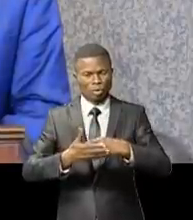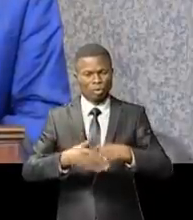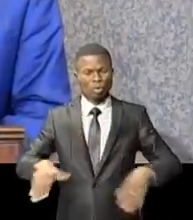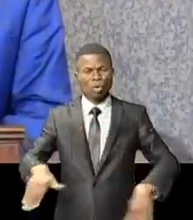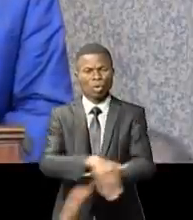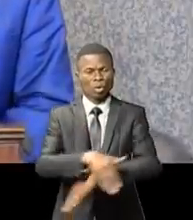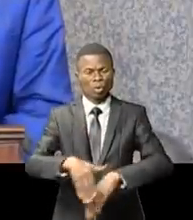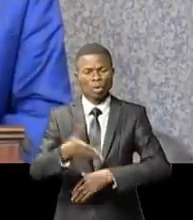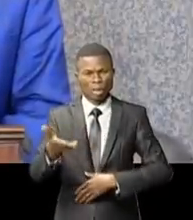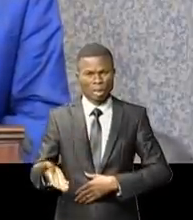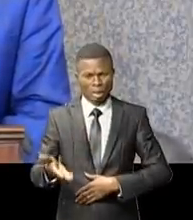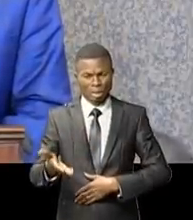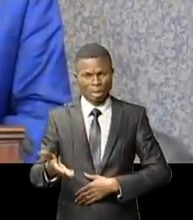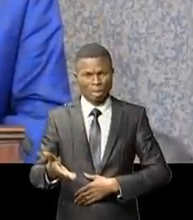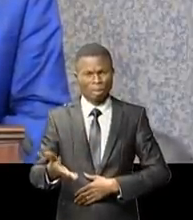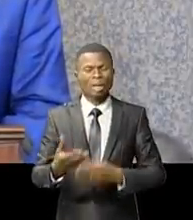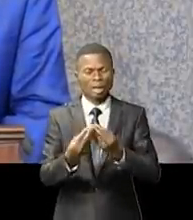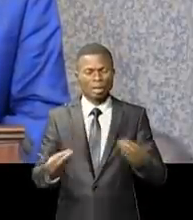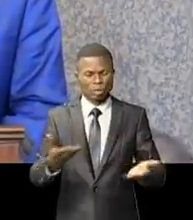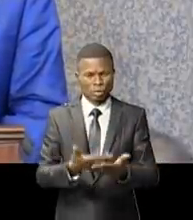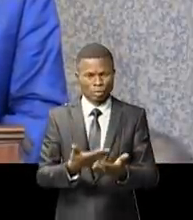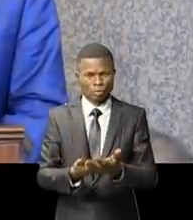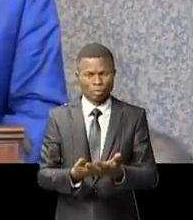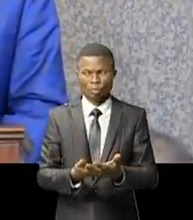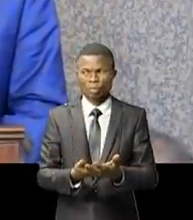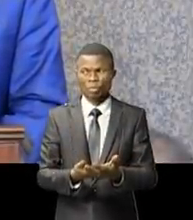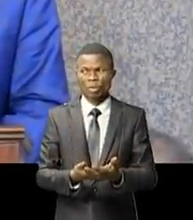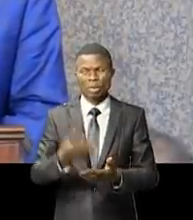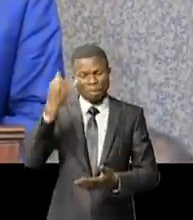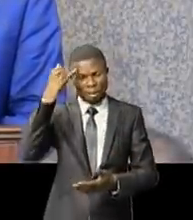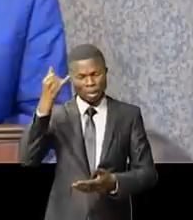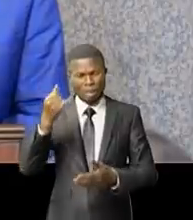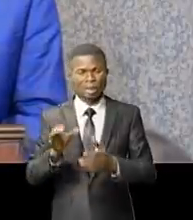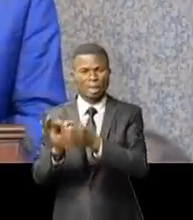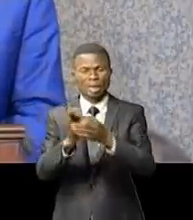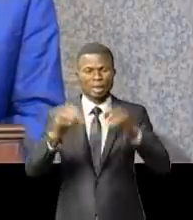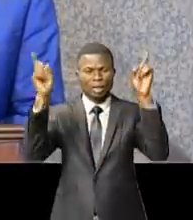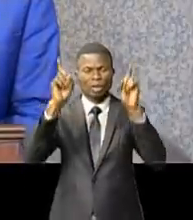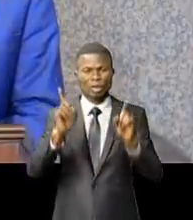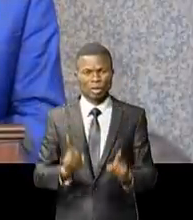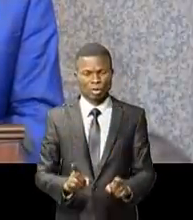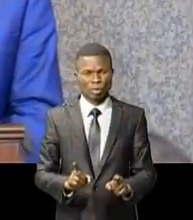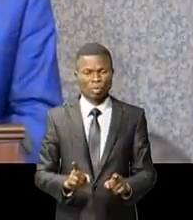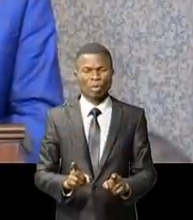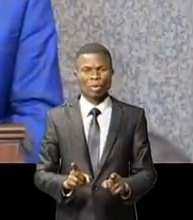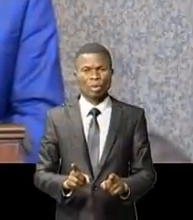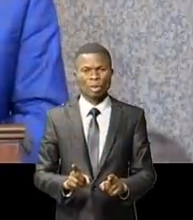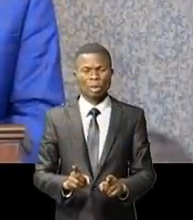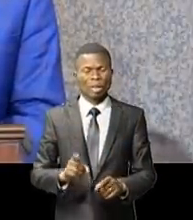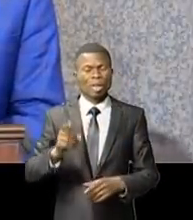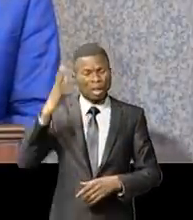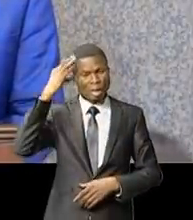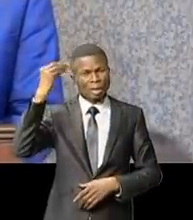ces différends doivent être réglés dans le cadre de l'Union africaine. Je pense que nous pouvons espérer